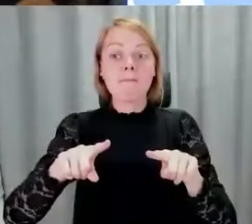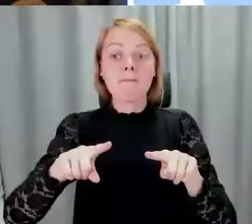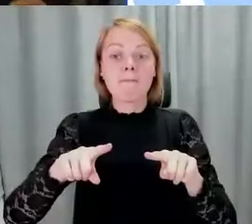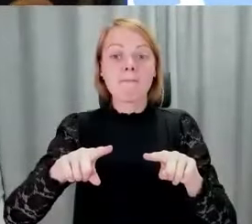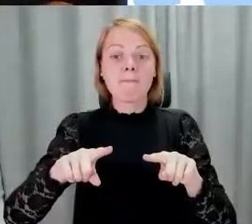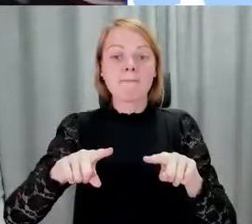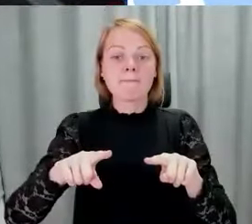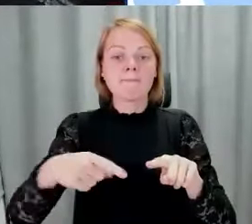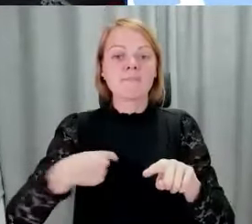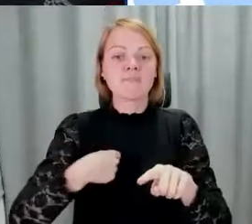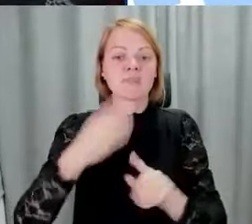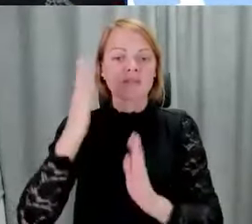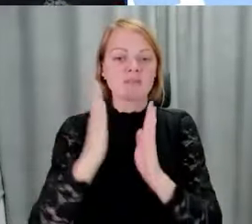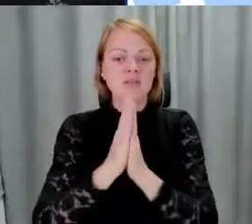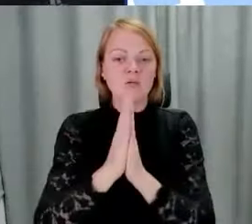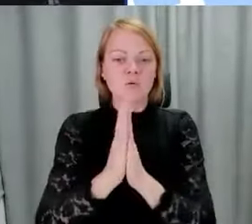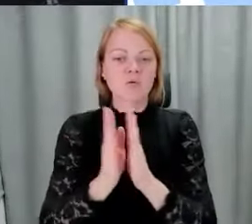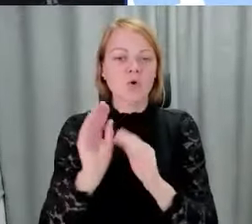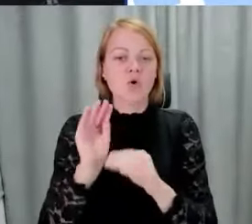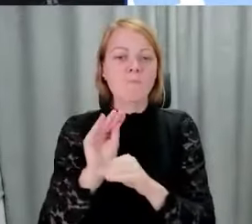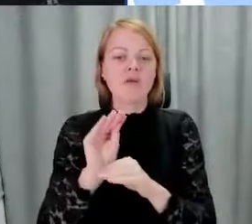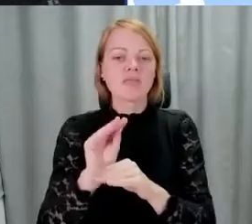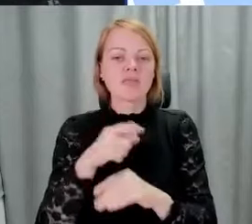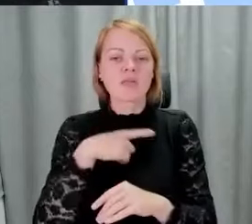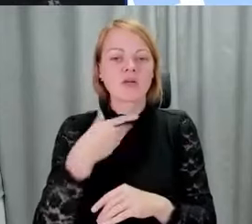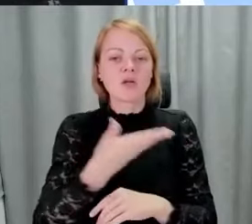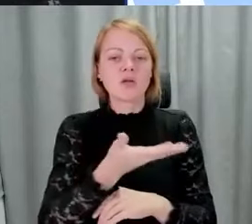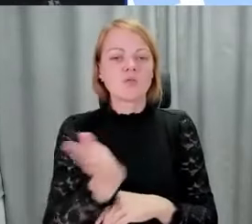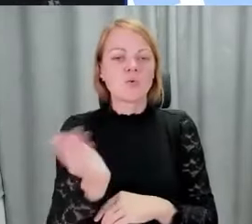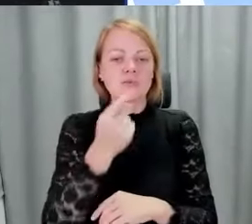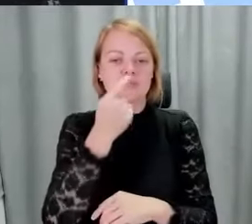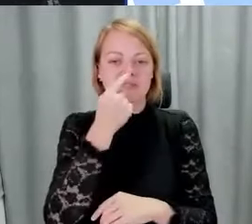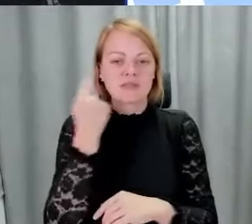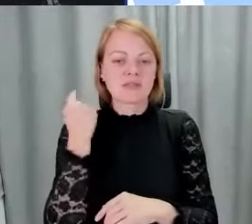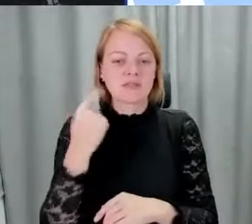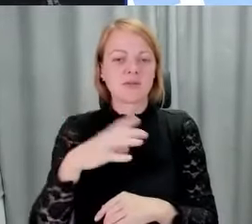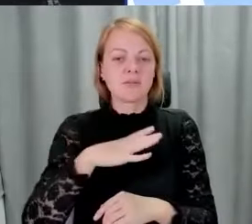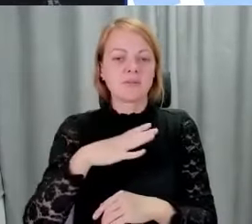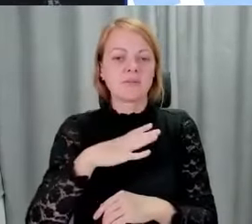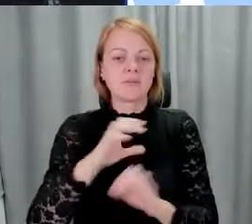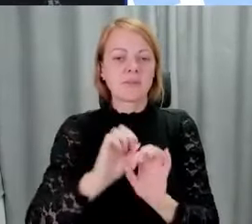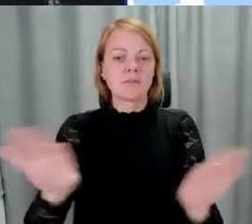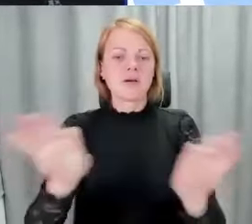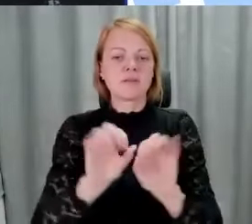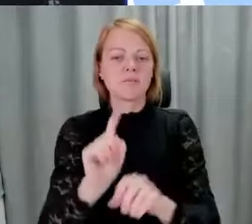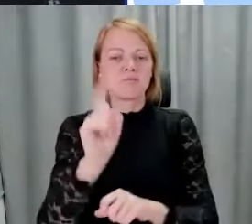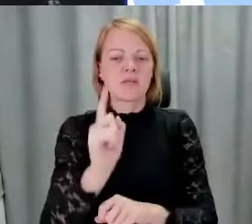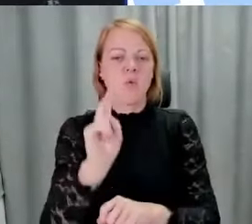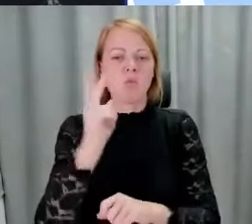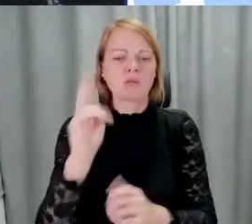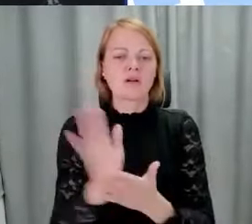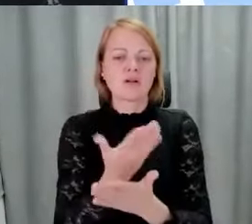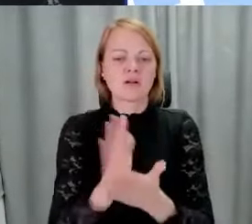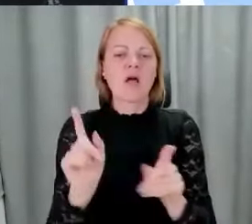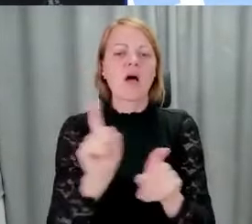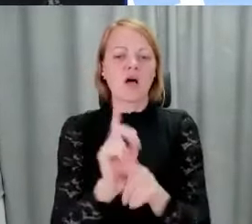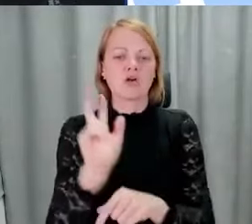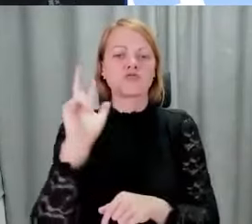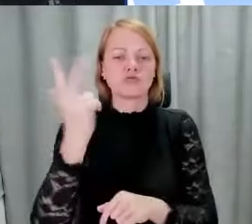Es drīkstu lūgt komentāru par to, ka jūs tikko bijāt pastāstījuši par to pirmo, otro kategoriju, arī trešā, kas būs